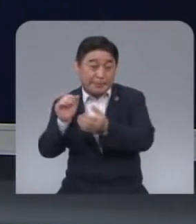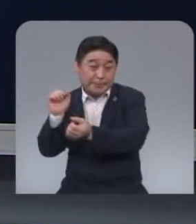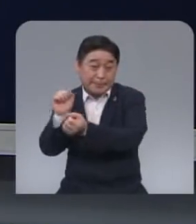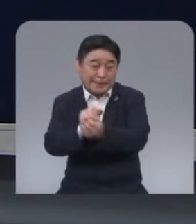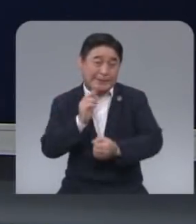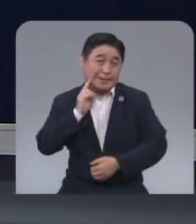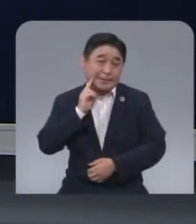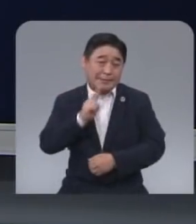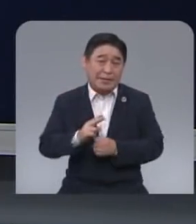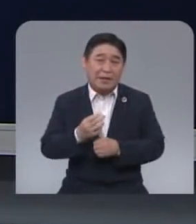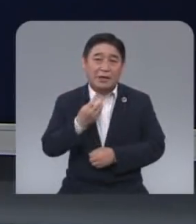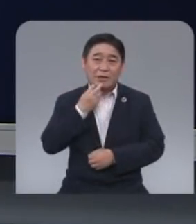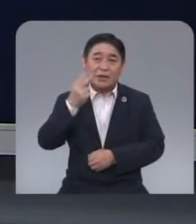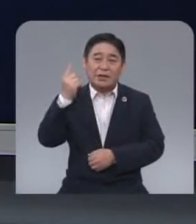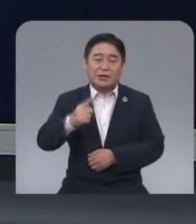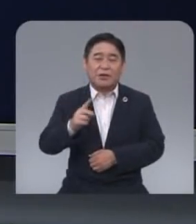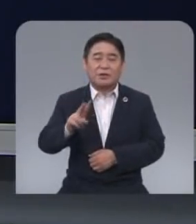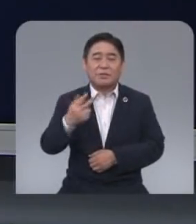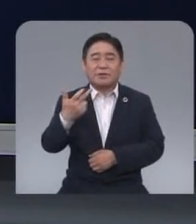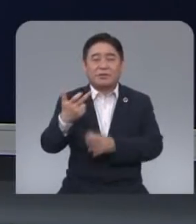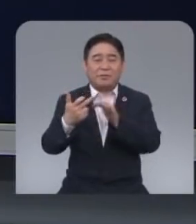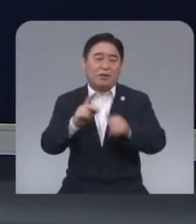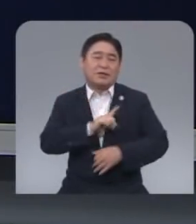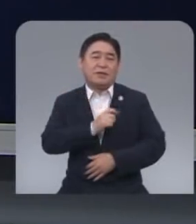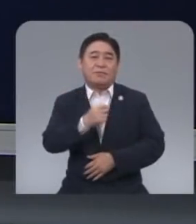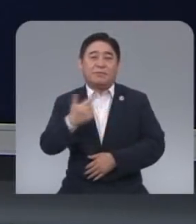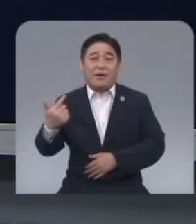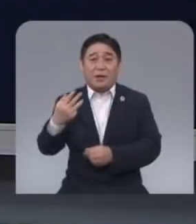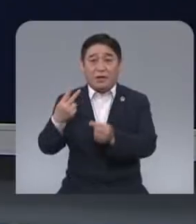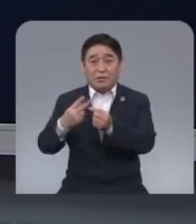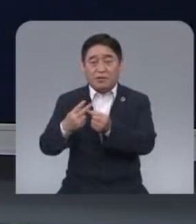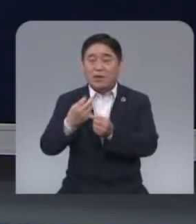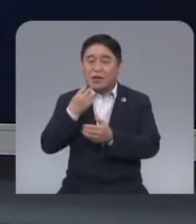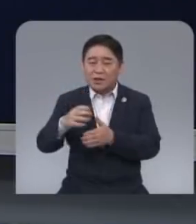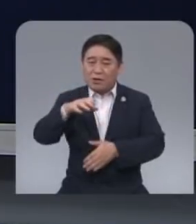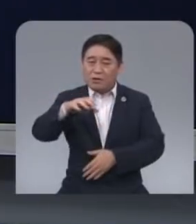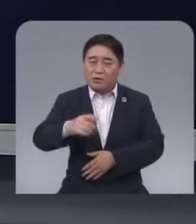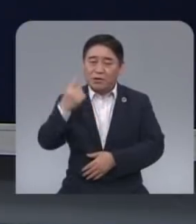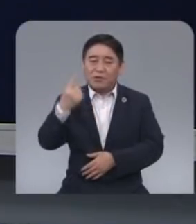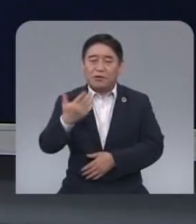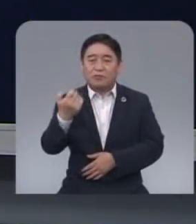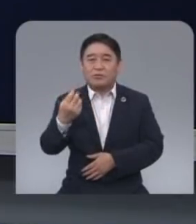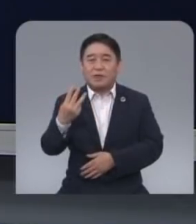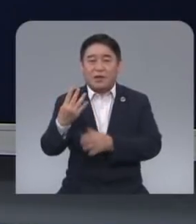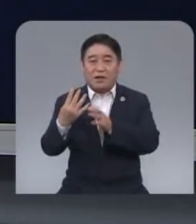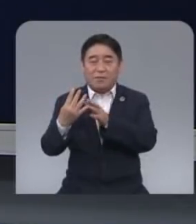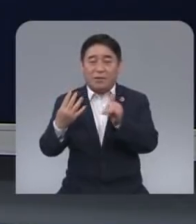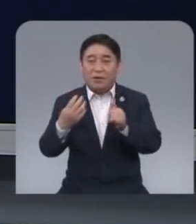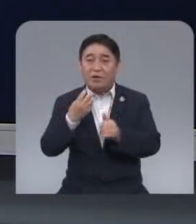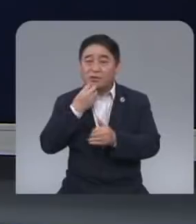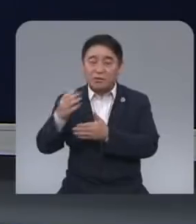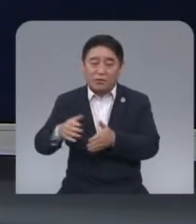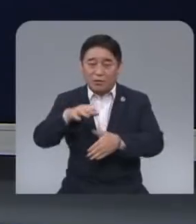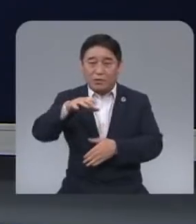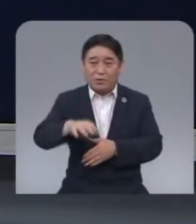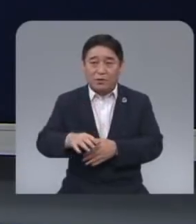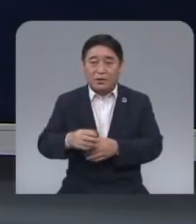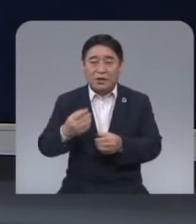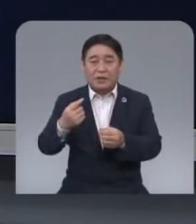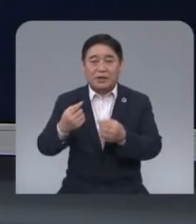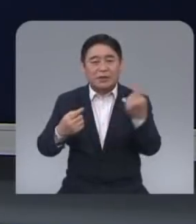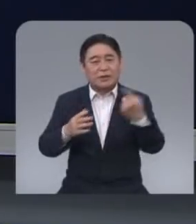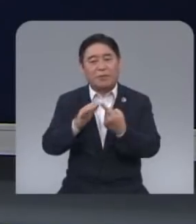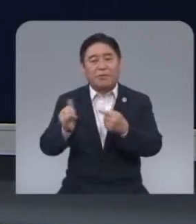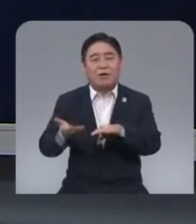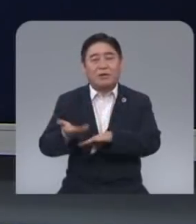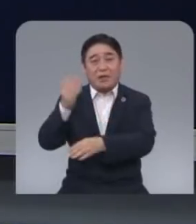심화되고 있습니다. 서울이 1,217명으로 가장 많고요. 그 다음이 경기도 1,094명. 서울과 경기도는 모두 4자릿수